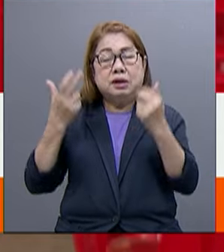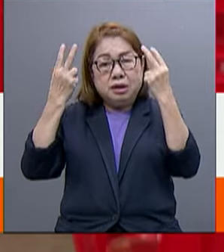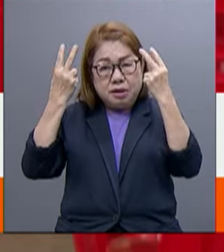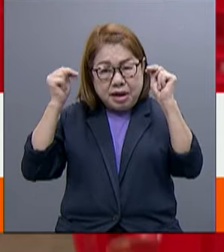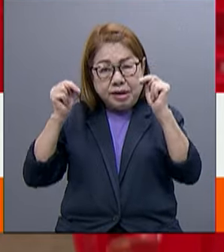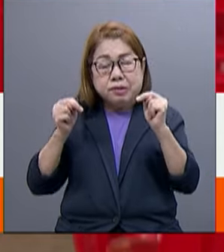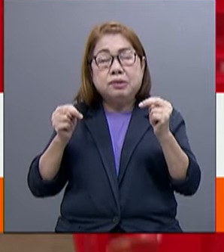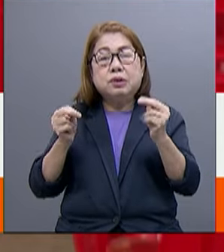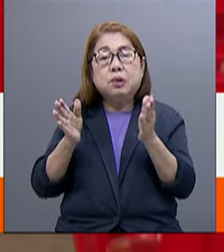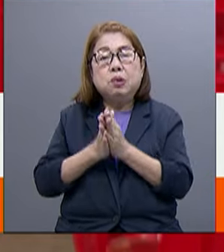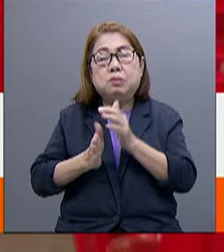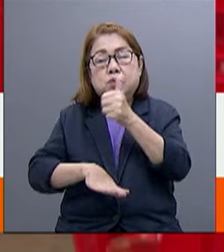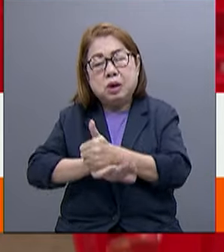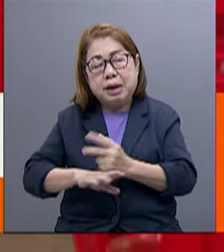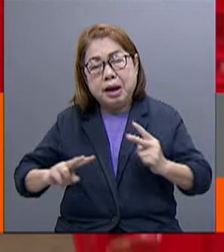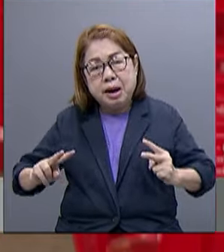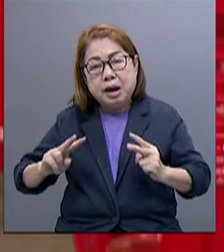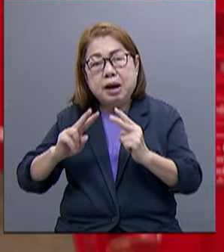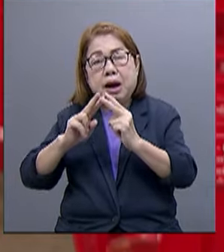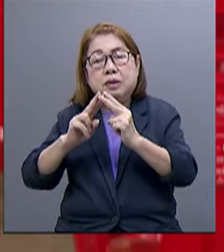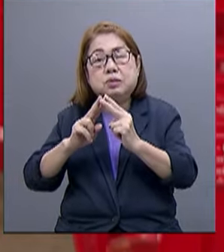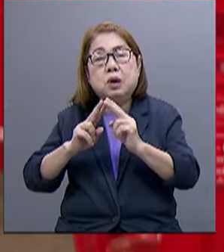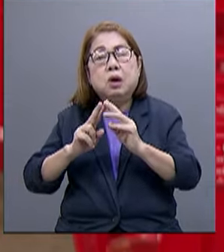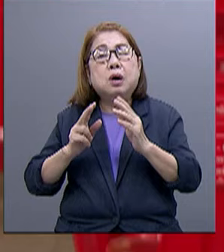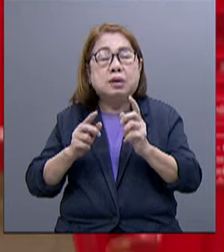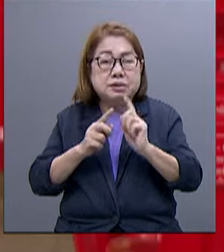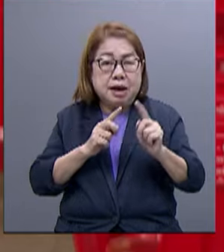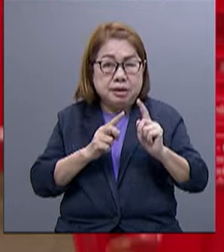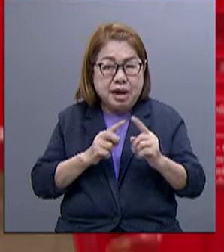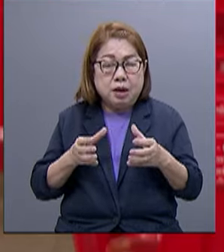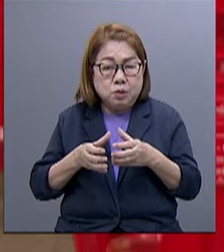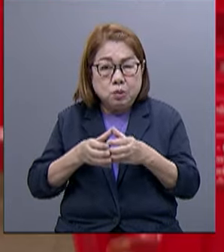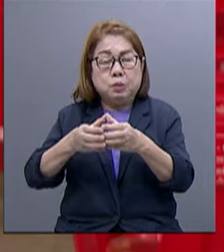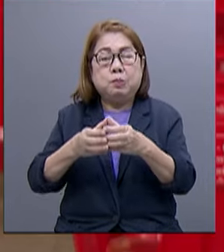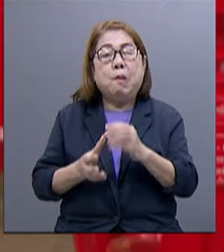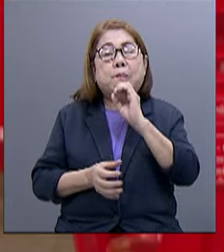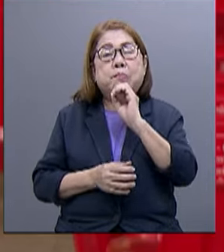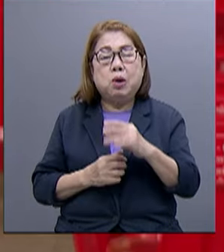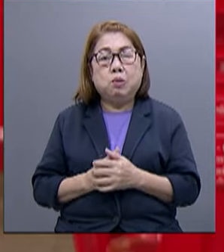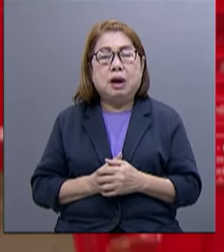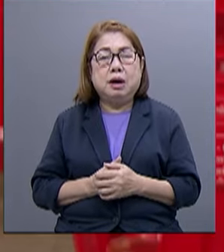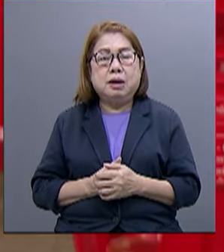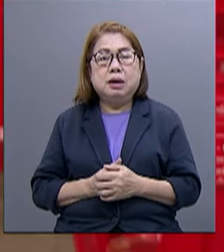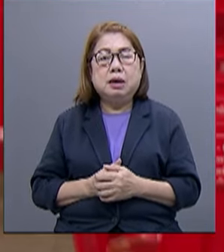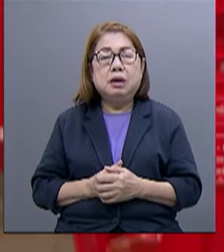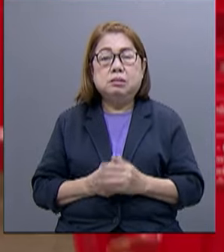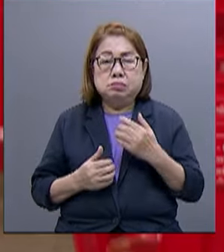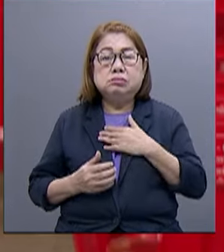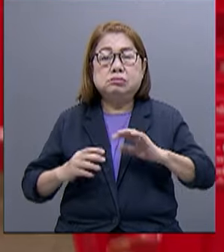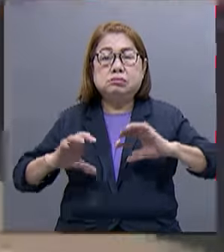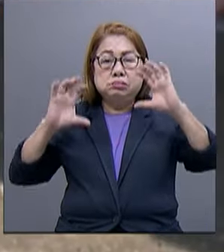ารัฐมนตรีจากพรรคร่วมรัฐบาลเดินทางมาด้วยนะคะพร้อมกับย้ํานะคะว่าย้ำถึงความเป็นปึกแผ่นของรัฐบาลค่ะ